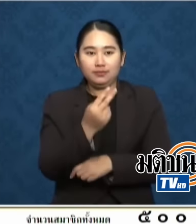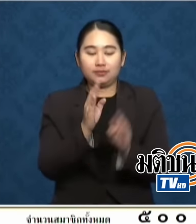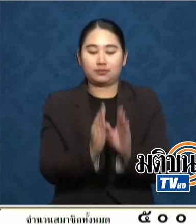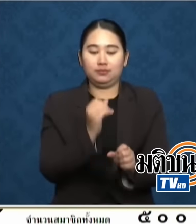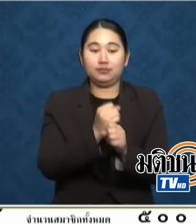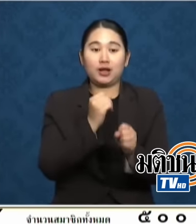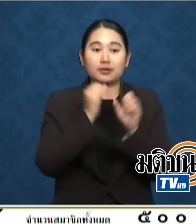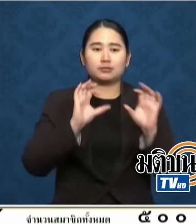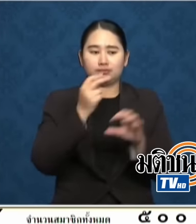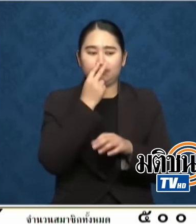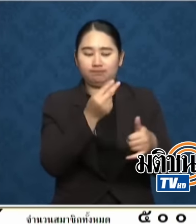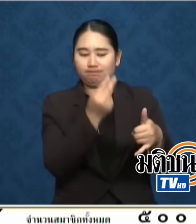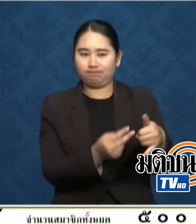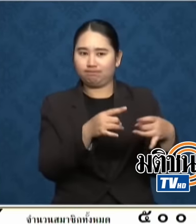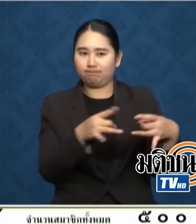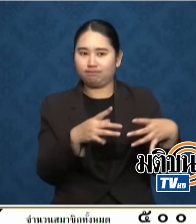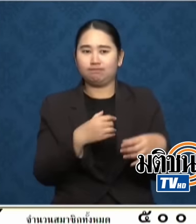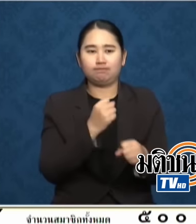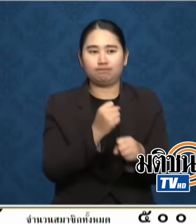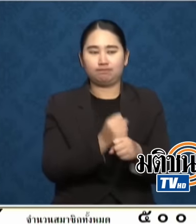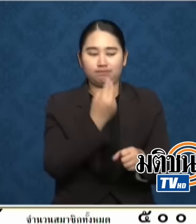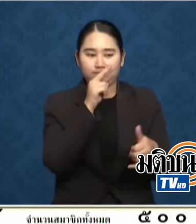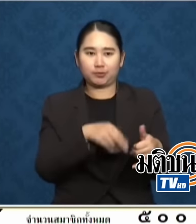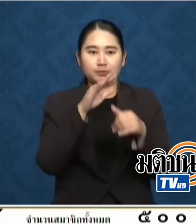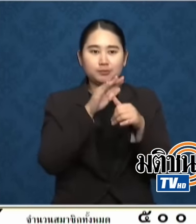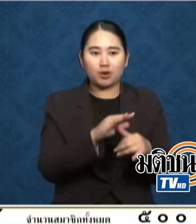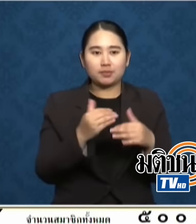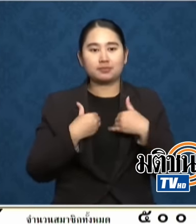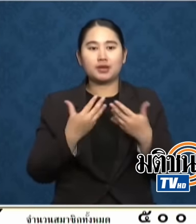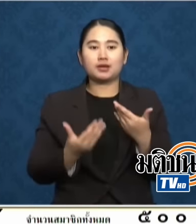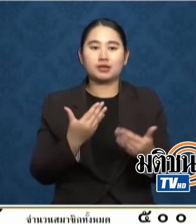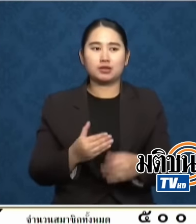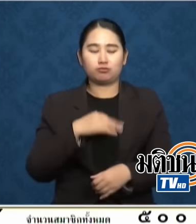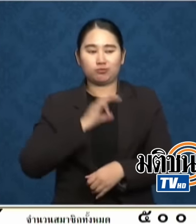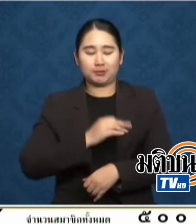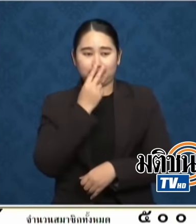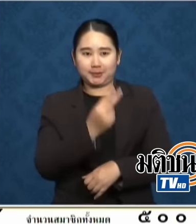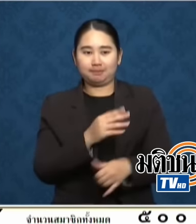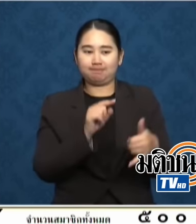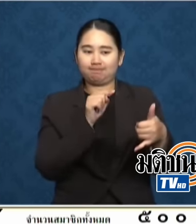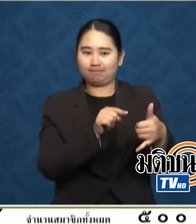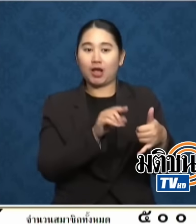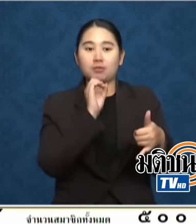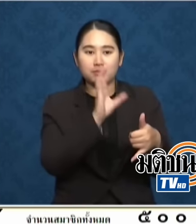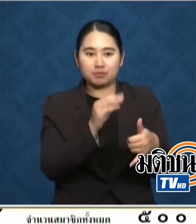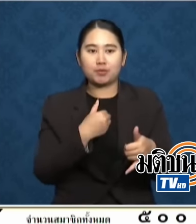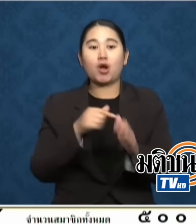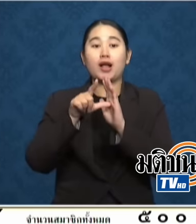พลเรือนมีพฤติกรรมไม่เหมาะสมไม่เป็นธรรมกับประชาชนหรือเป็นภัยต่อความมั่นคงของรัฐสามารถเสนอเลขาสอบ